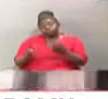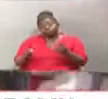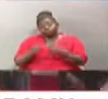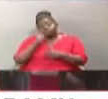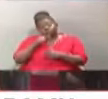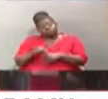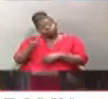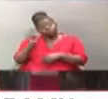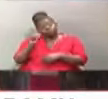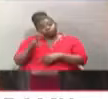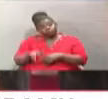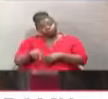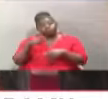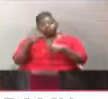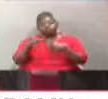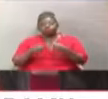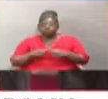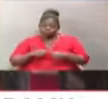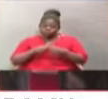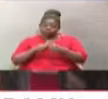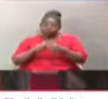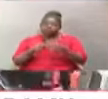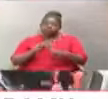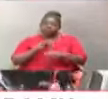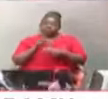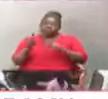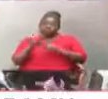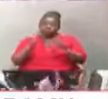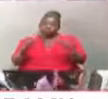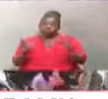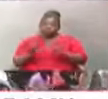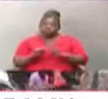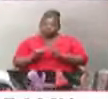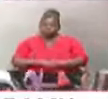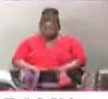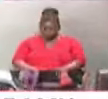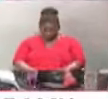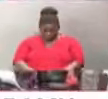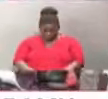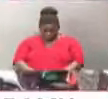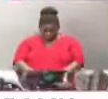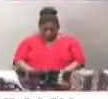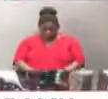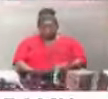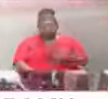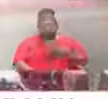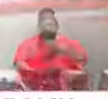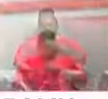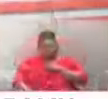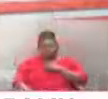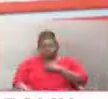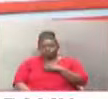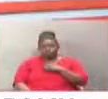ntugamba katugenderawo ana be bantu baffe. Bisan mutiaba ya kusakide kulire lino ku Bukedde